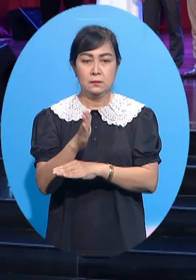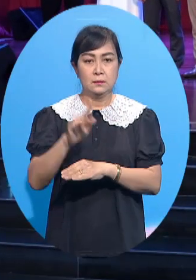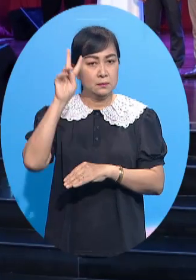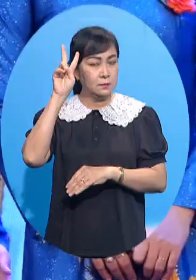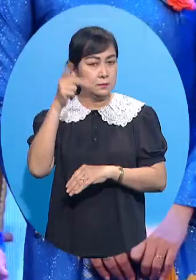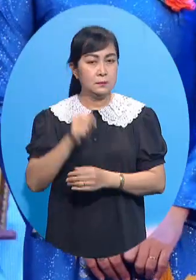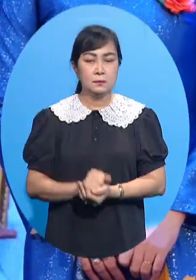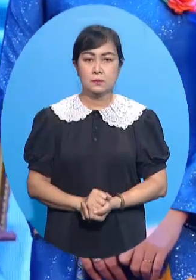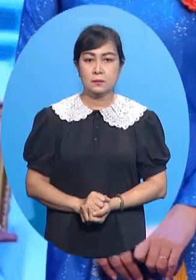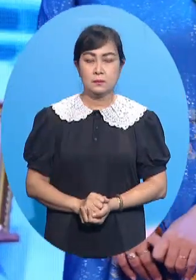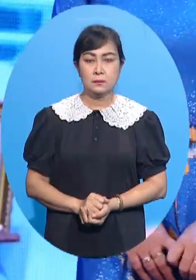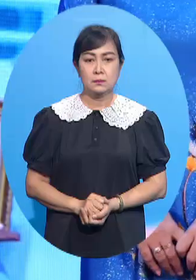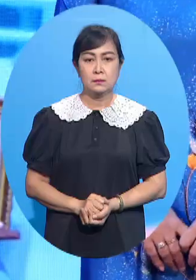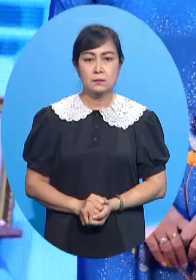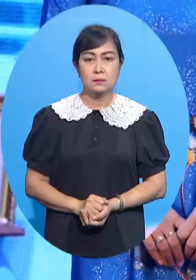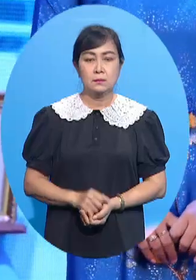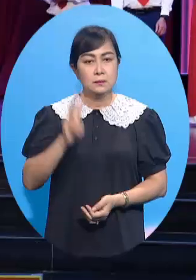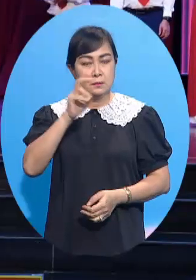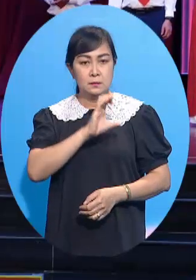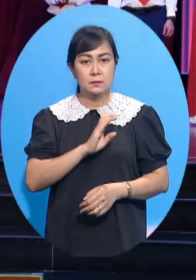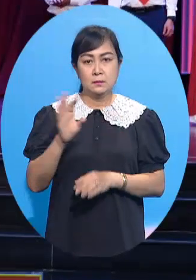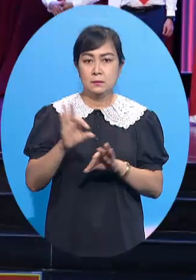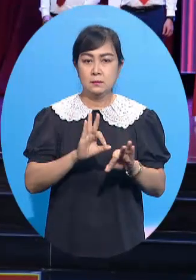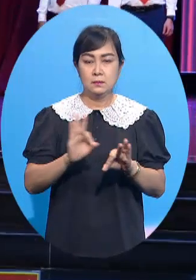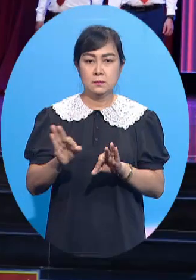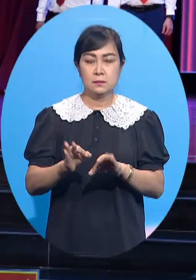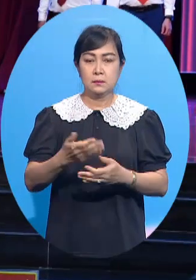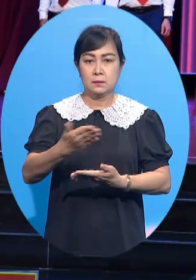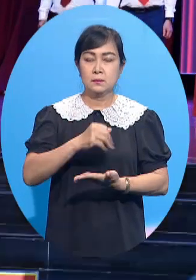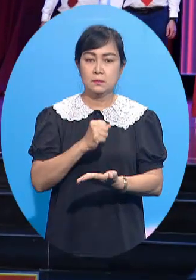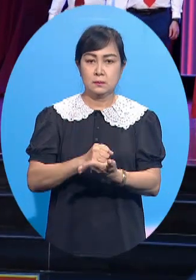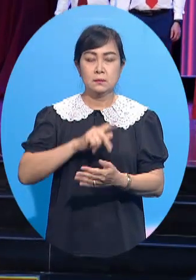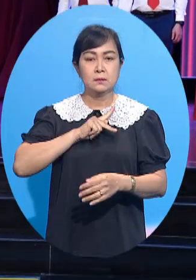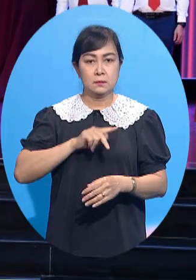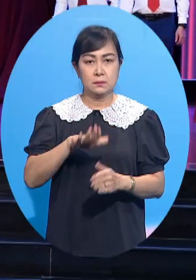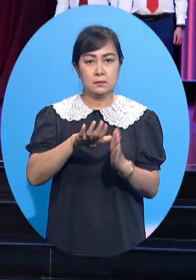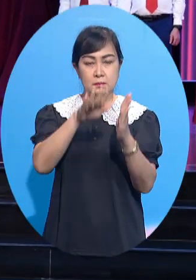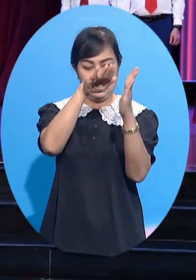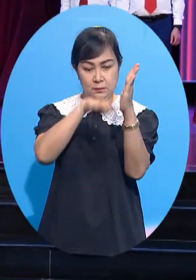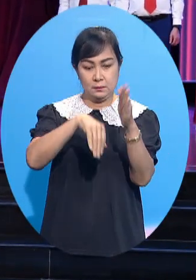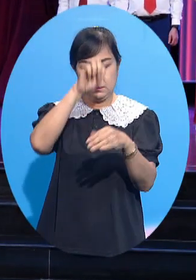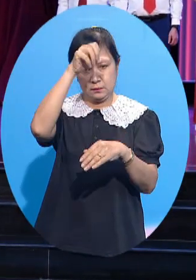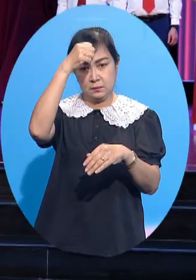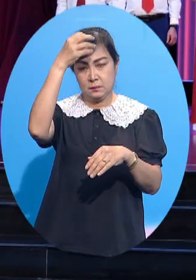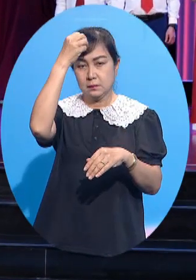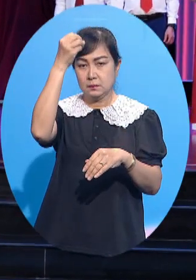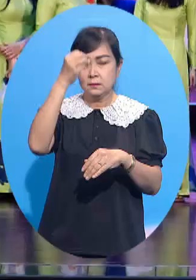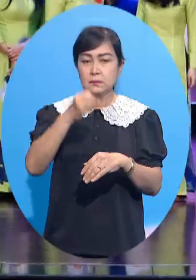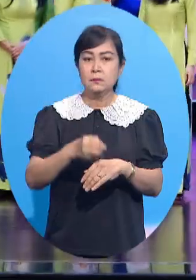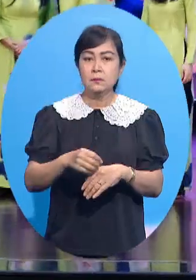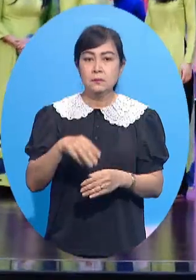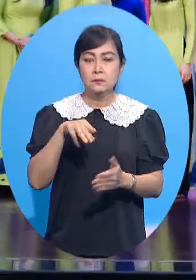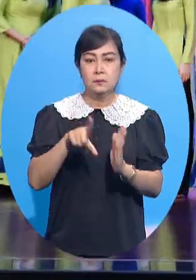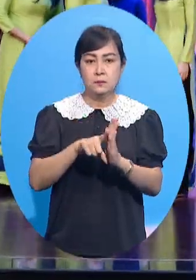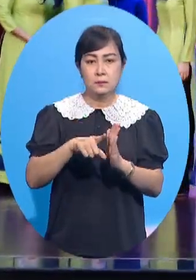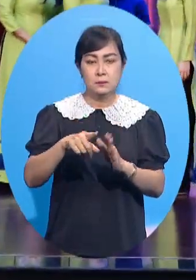viện. Dịp này, Học viện Cán bộ Thành phố Hồ Chí Minh được nhận chứng nhận kiểm định 5 chương trình đào tạo trình độ đại học. Đó là bộ môn